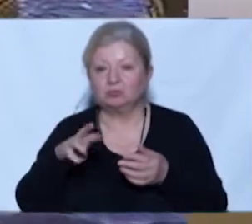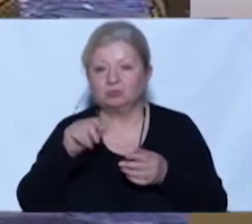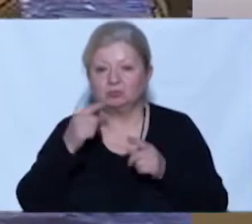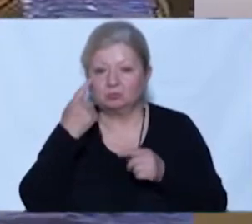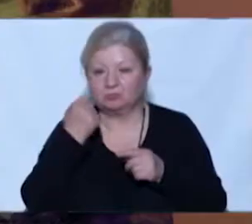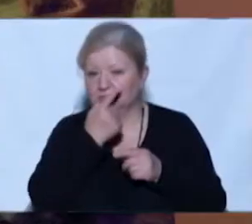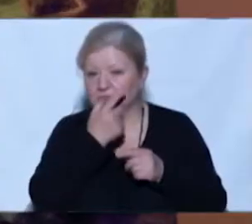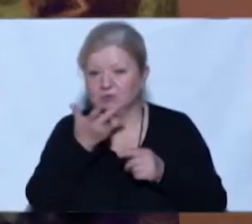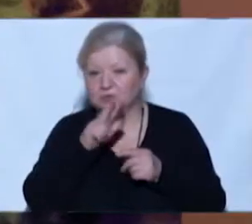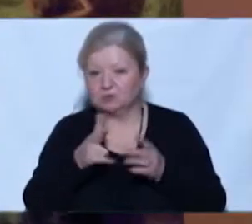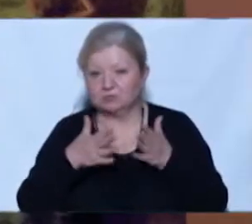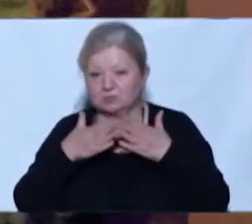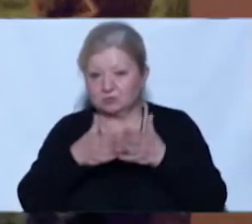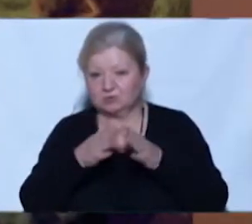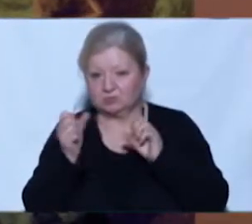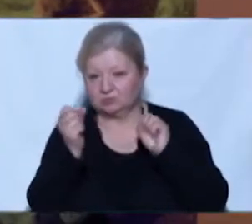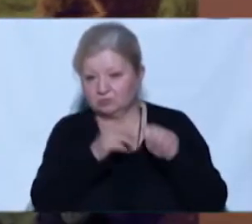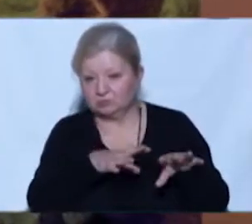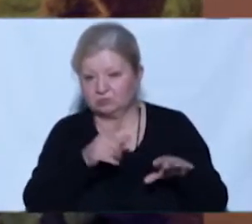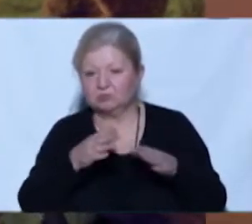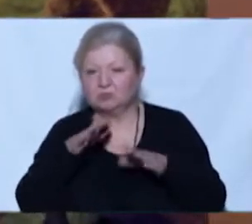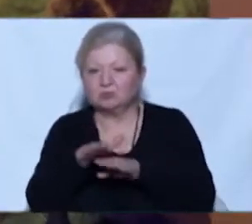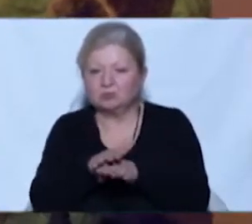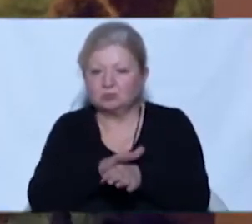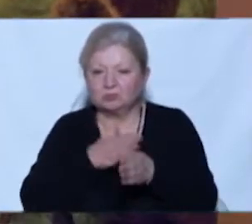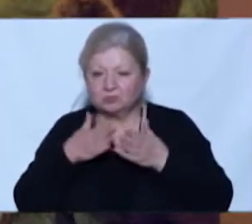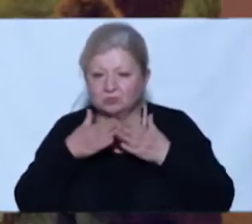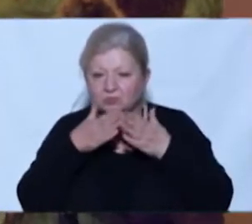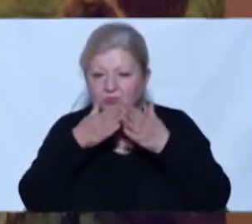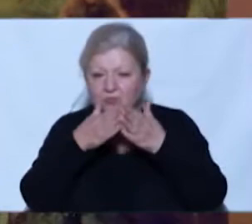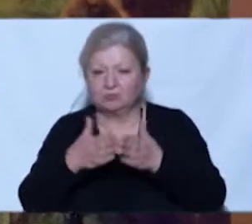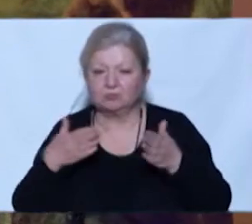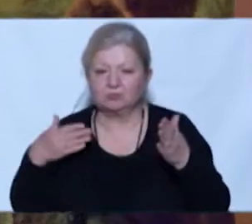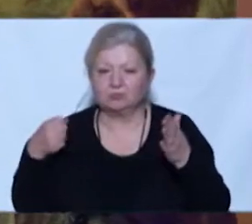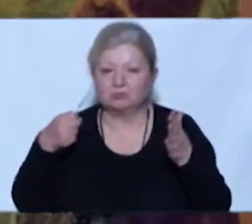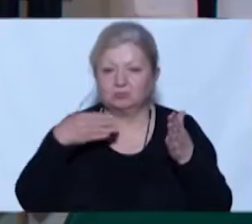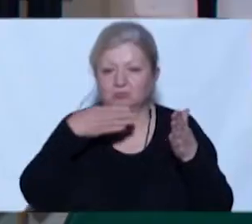ესპანეთის სამი გემი დატოვა ხანგრძლივი ცურვის შემდეგ, მიადგა